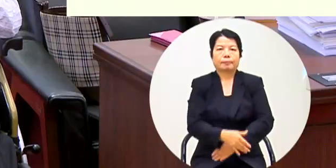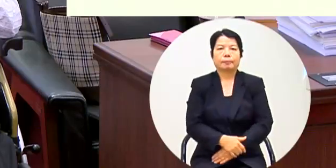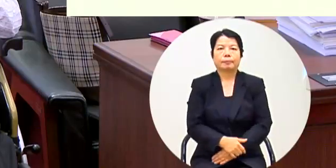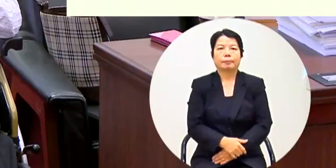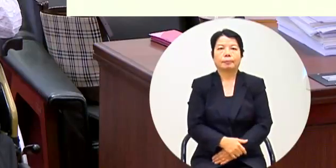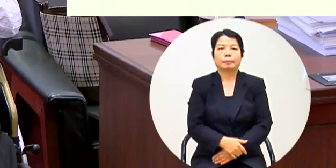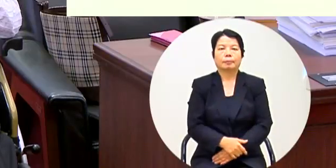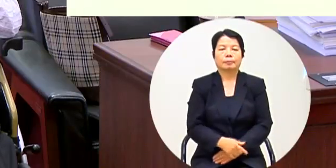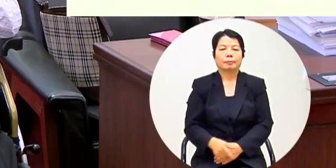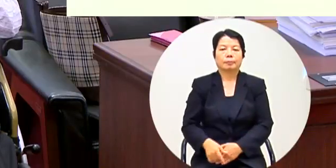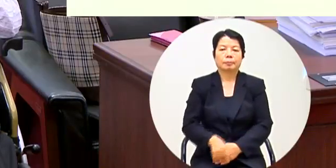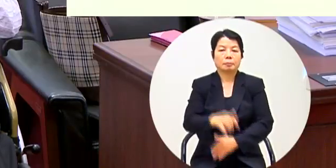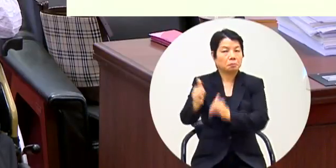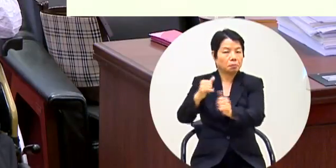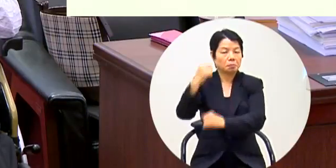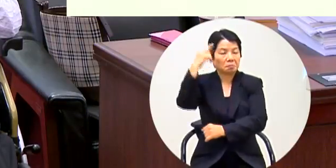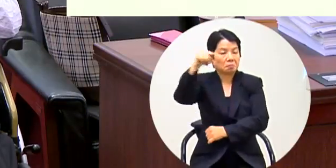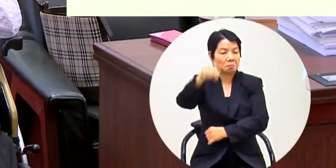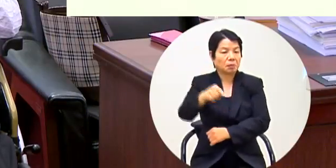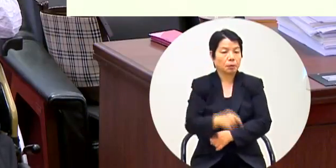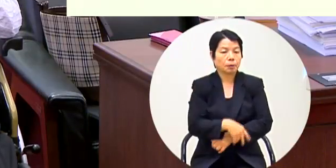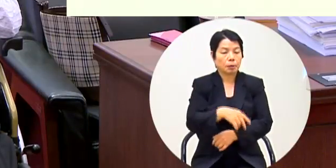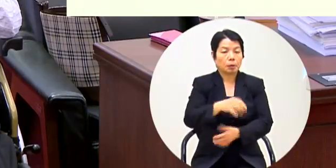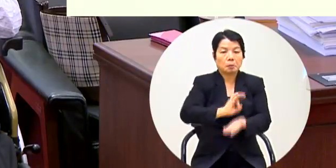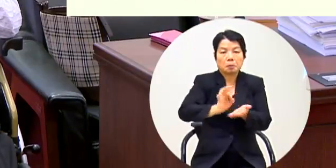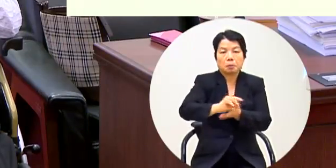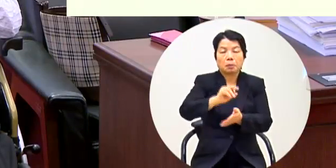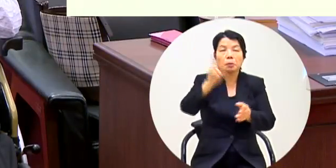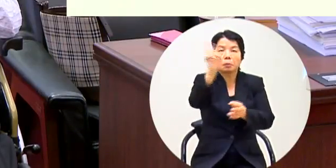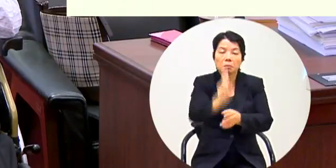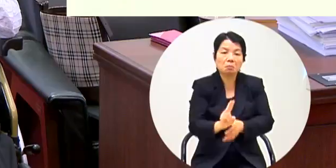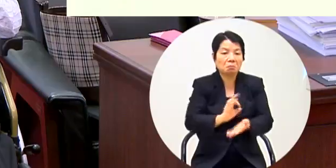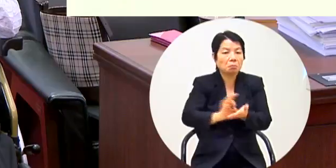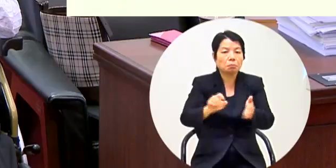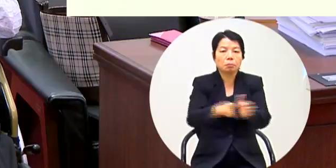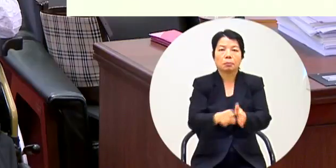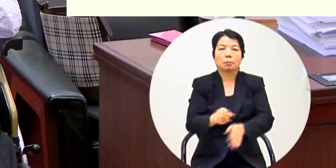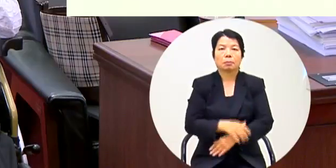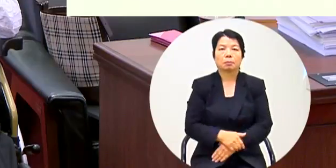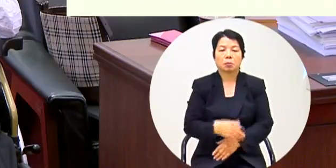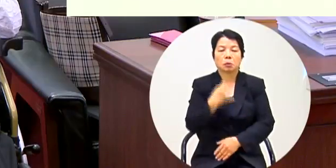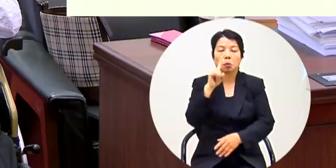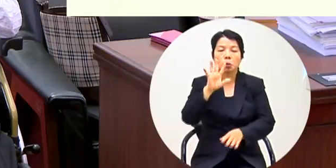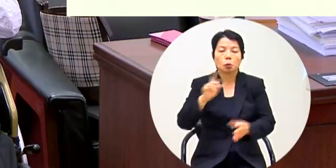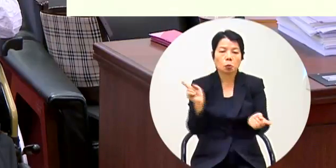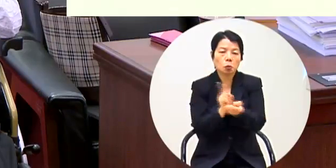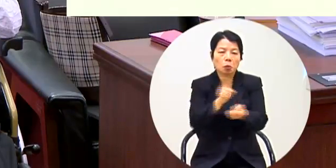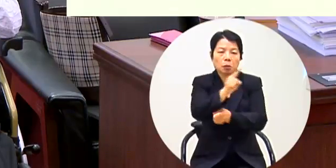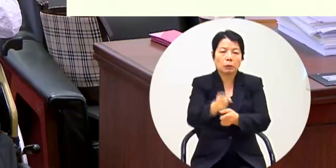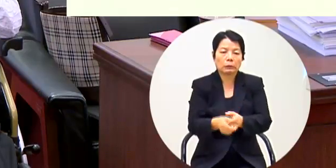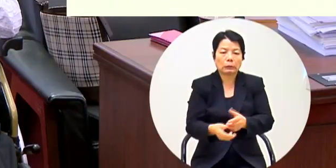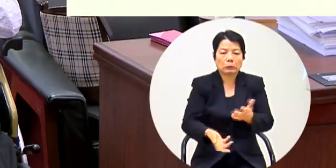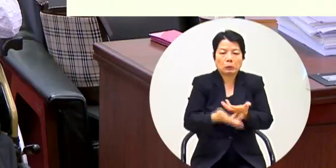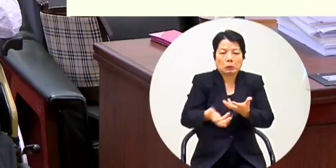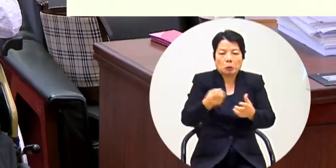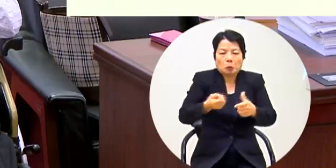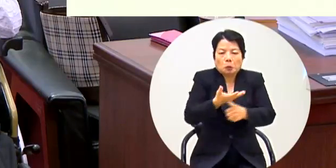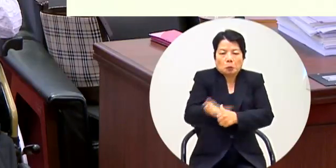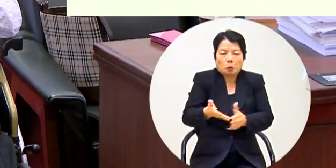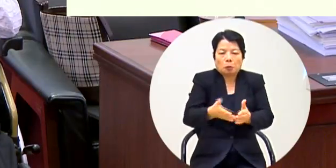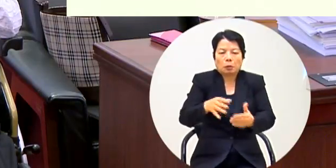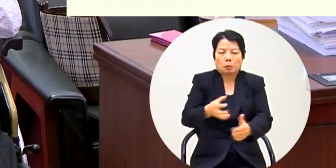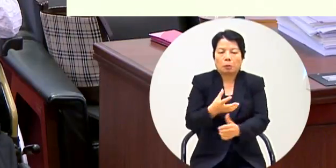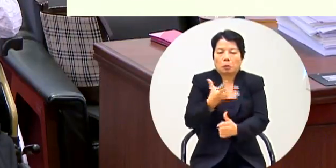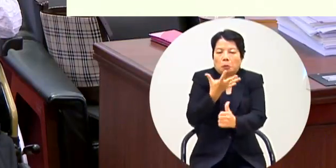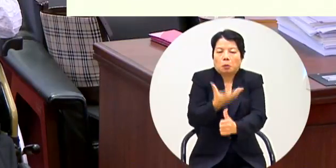的前提之下，那对于这个燃煤的部分呢，就会比较无所约束。那所以环保局要